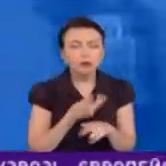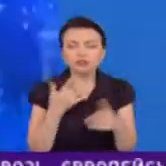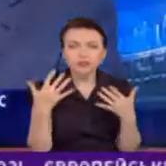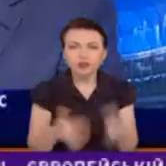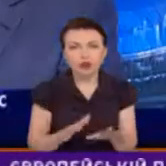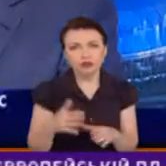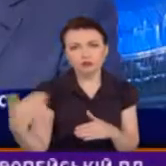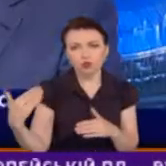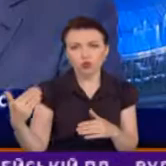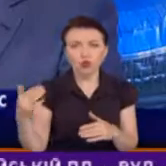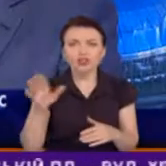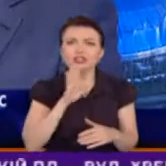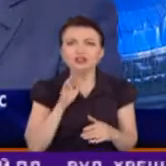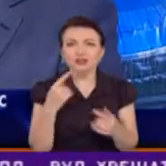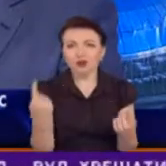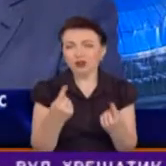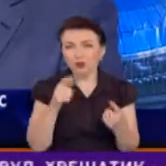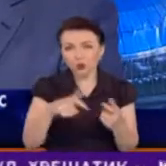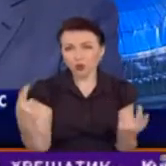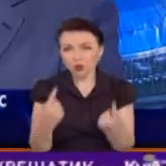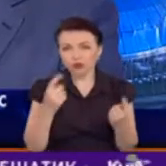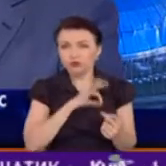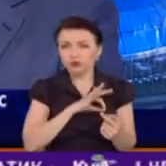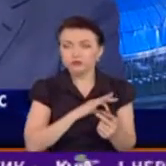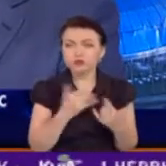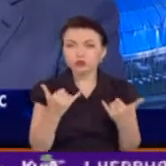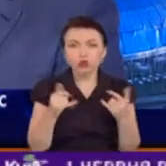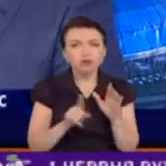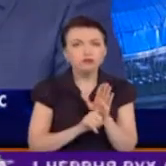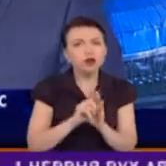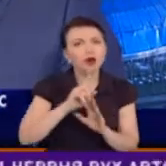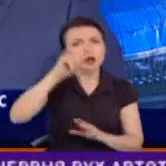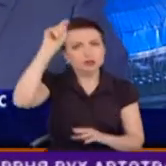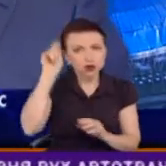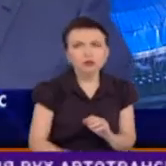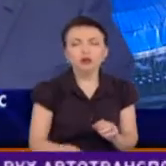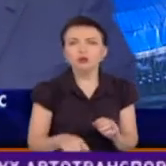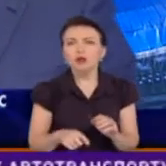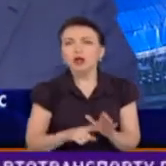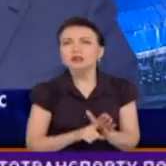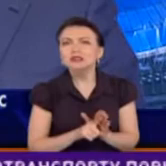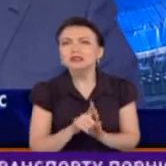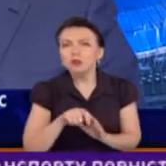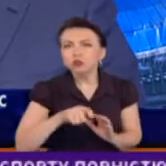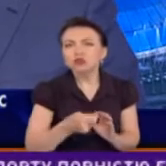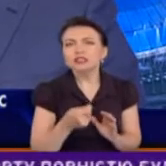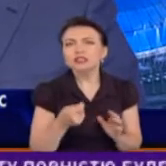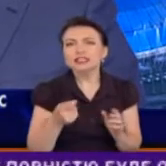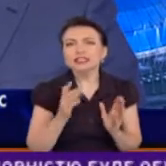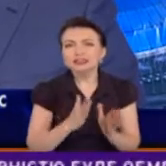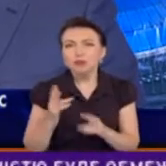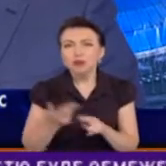боку споживача. Сьогодні отак стартанути, запустити систему зразу в дію без